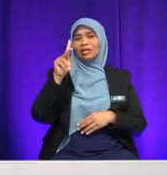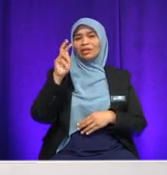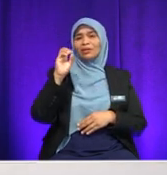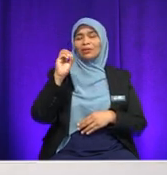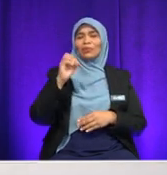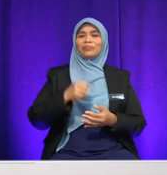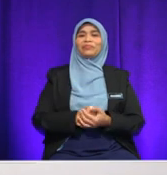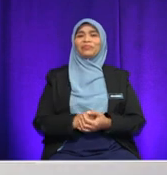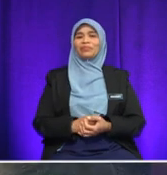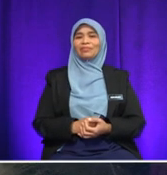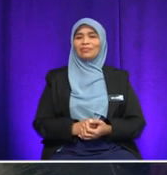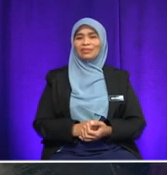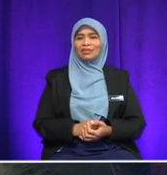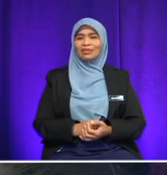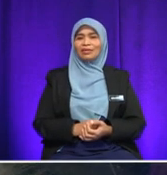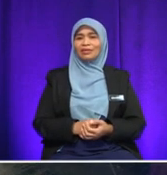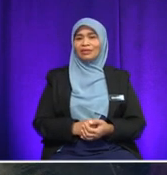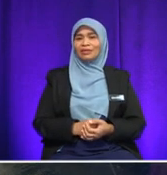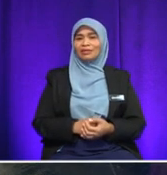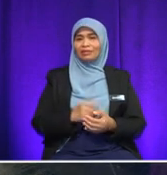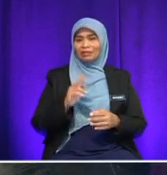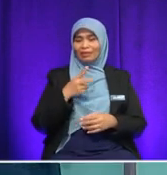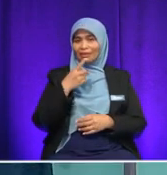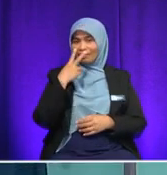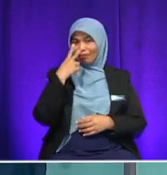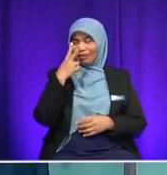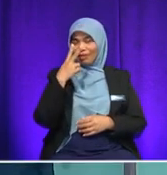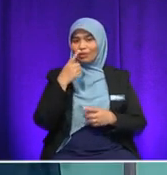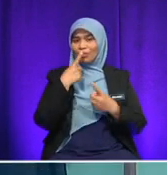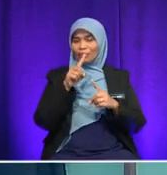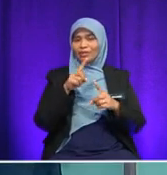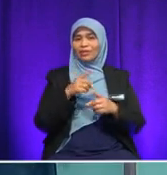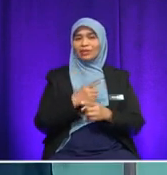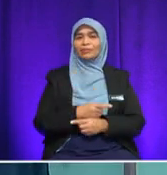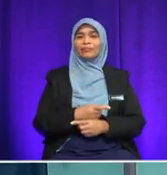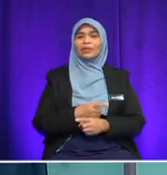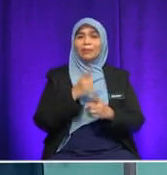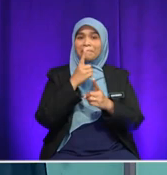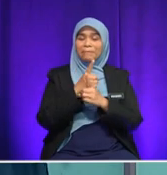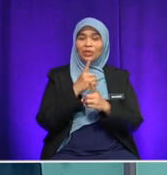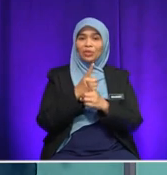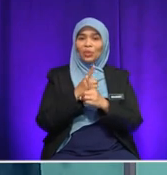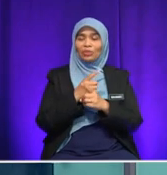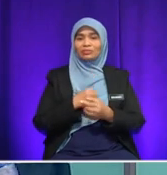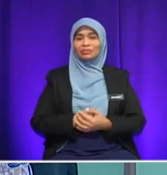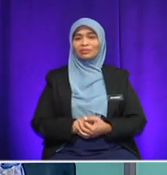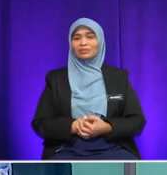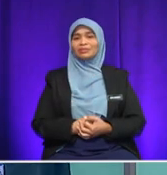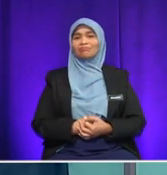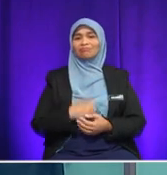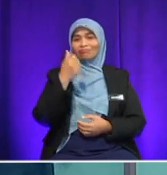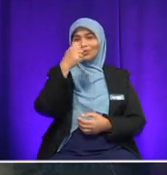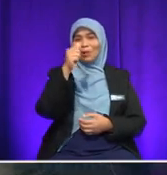jawapan dia. Mari kita. Cikgu tengok bagi jawapan. Okey, terima kasih Daniel. Betul, Daniel. Terima kasih. 10 bintang untuk